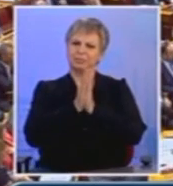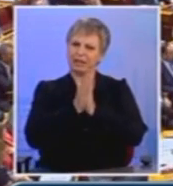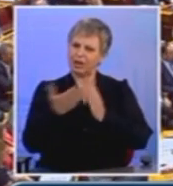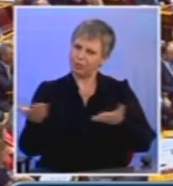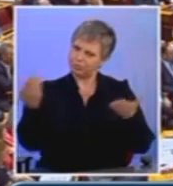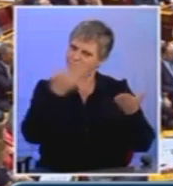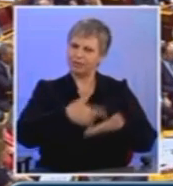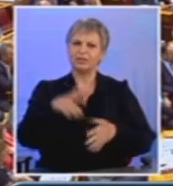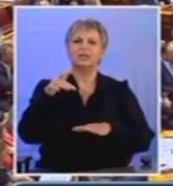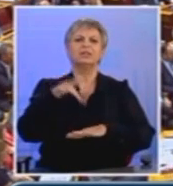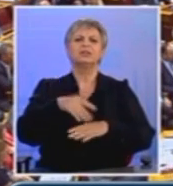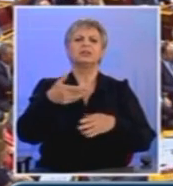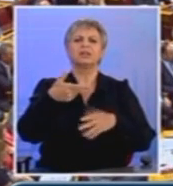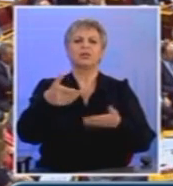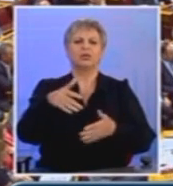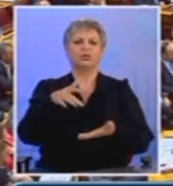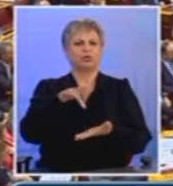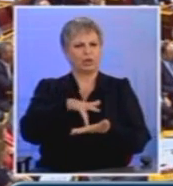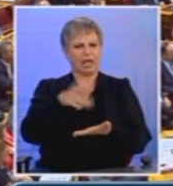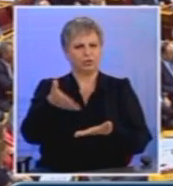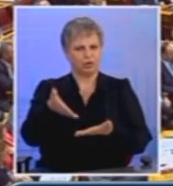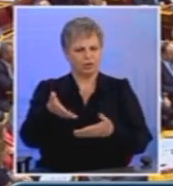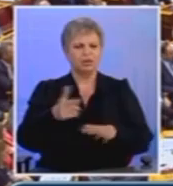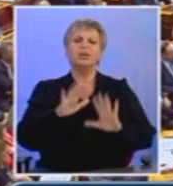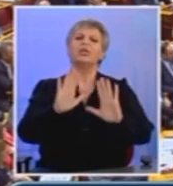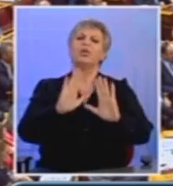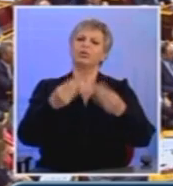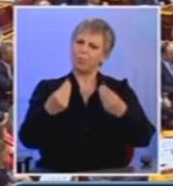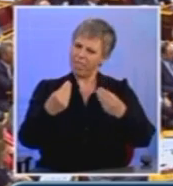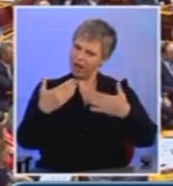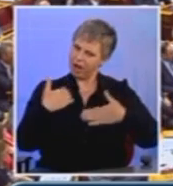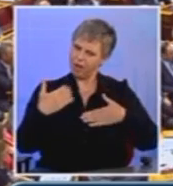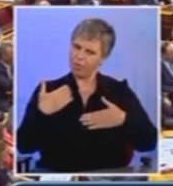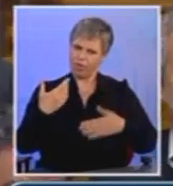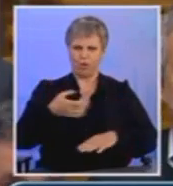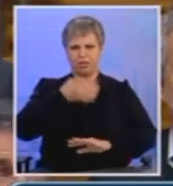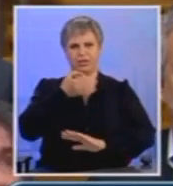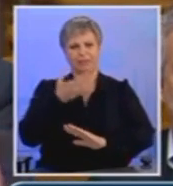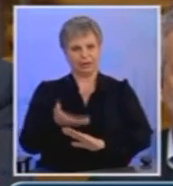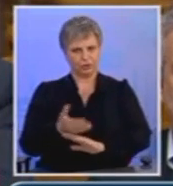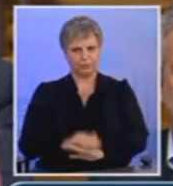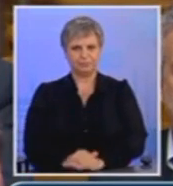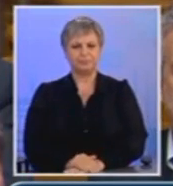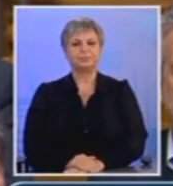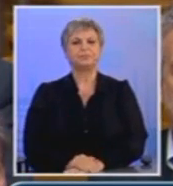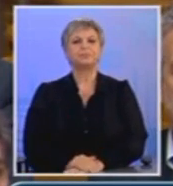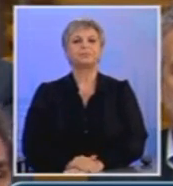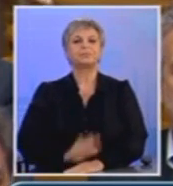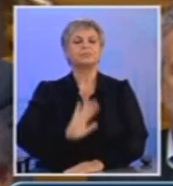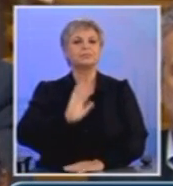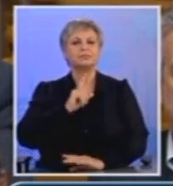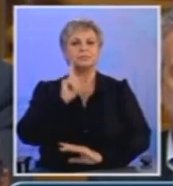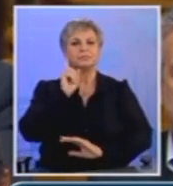καλύτε σας δεν πειράζει μια χαρά είμαι και από δώ κυρίες και κύριοι συνάδελφοι βρισκόμαστε σε μία